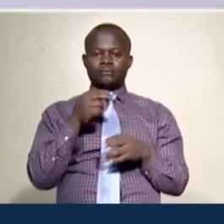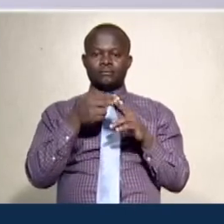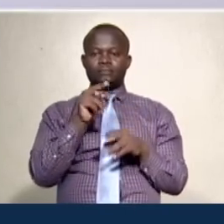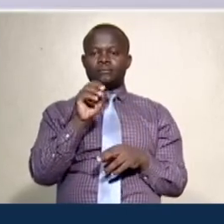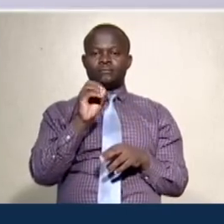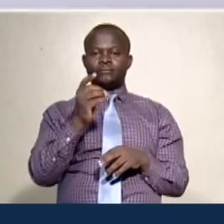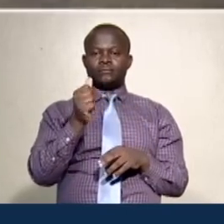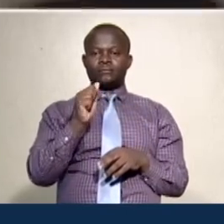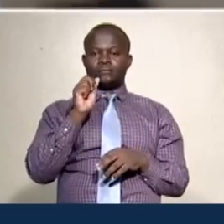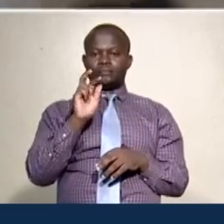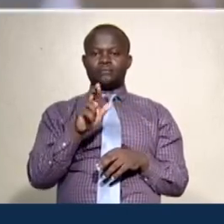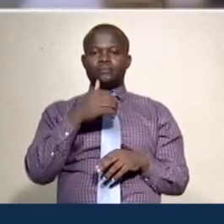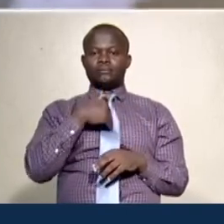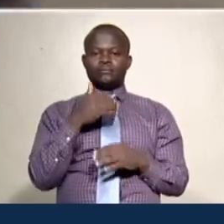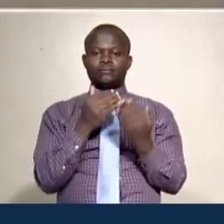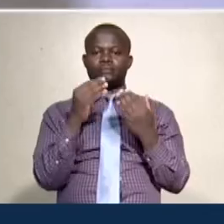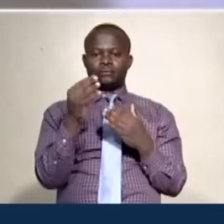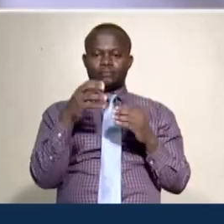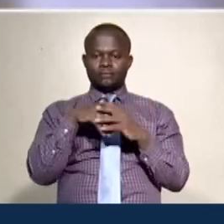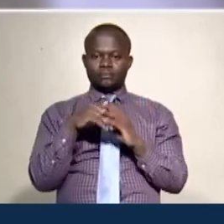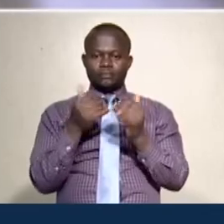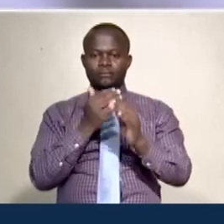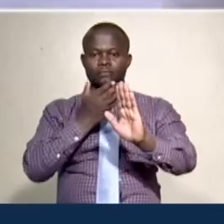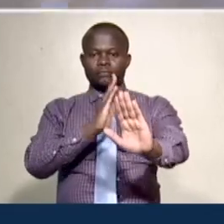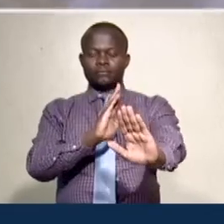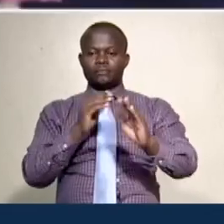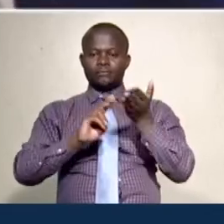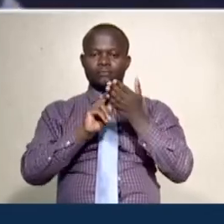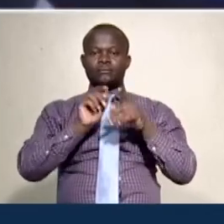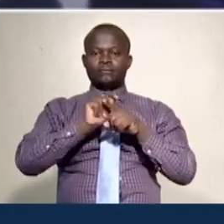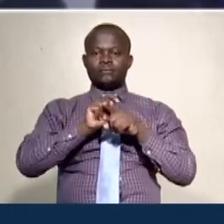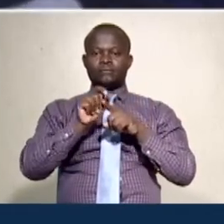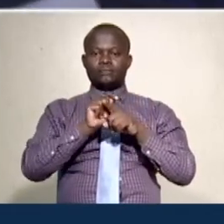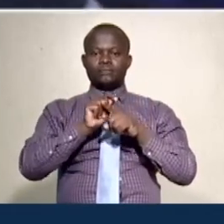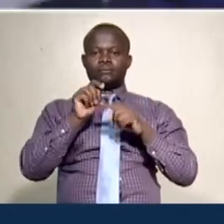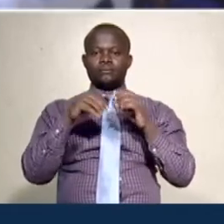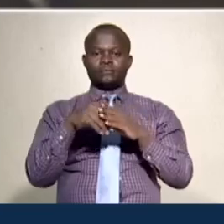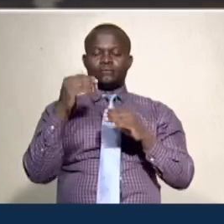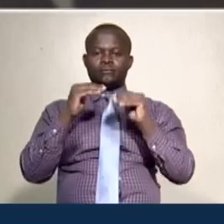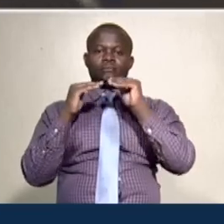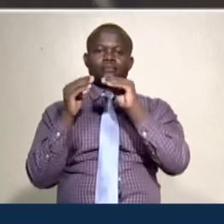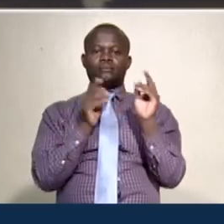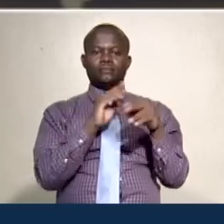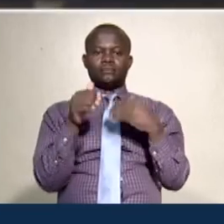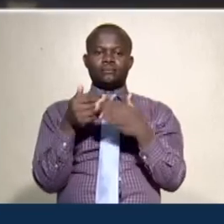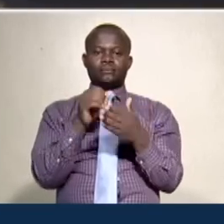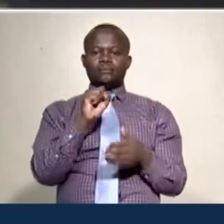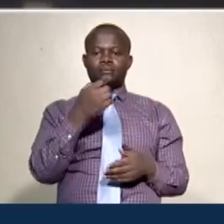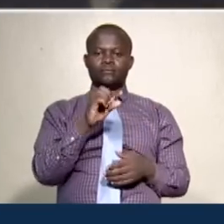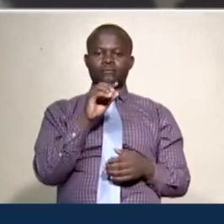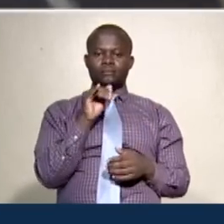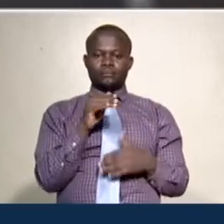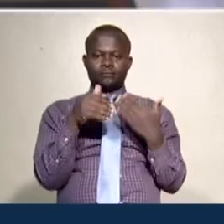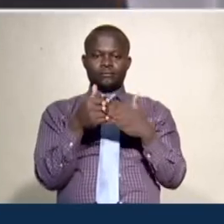Nodar Evdar wawe ufite dani enye mu mukino wa karate bakaba bakoreshaga imyitozo yo ku rwego rw'ejuru abasa nzwe bitoreza muri SGI ni